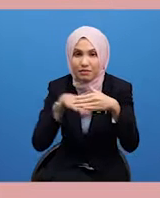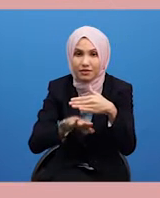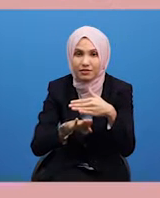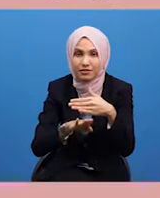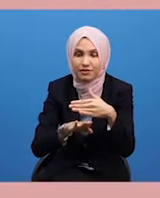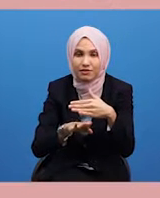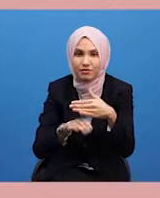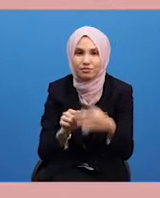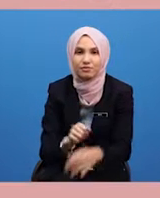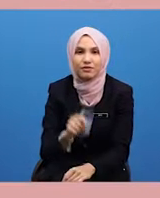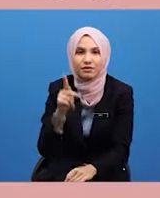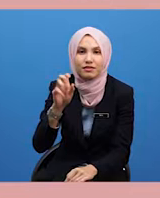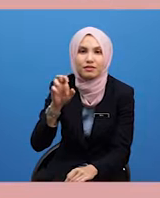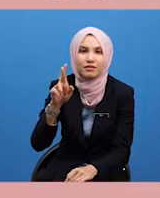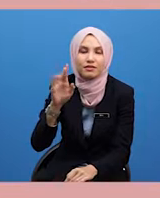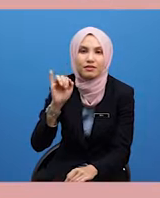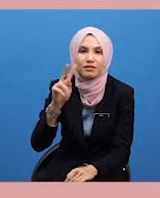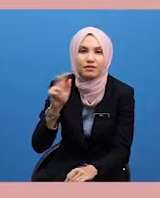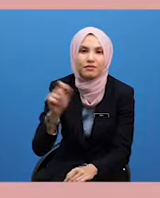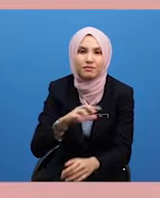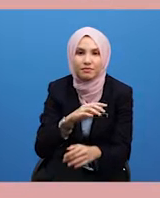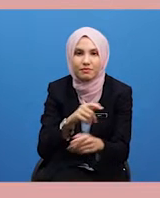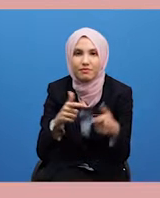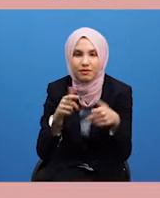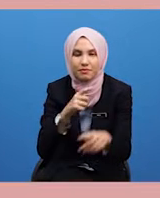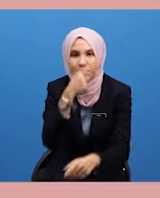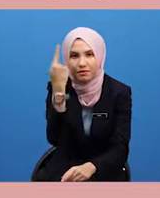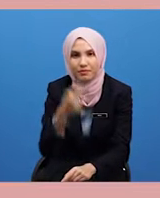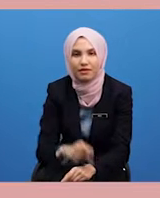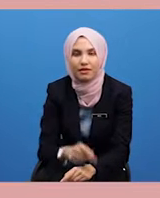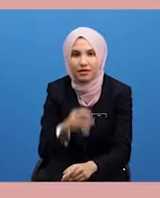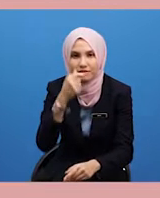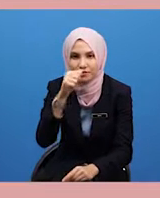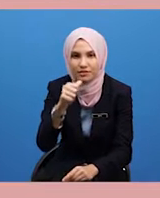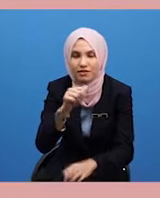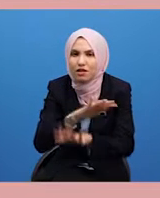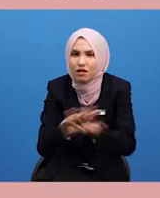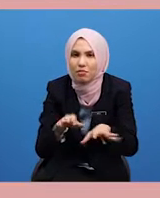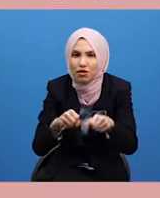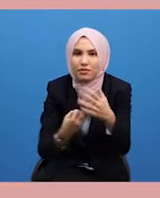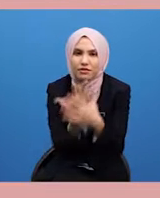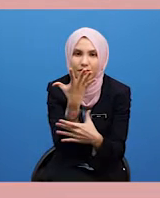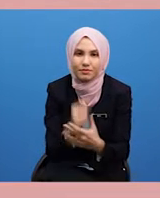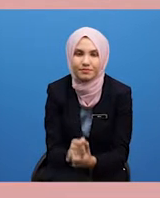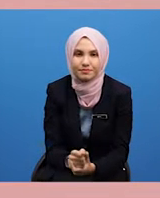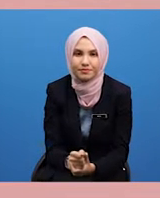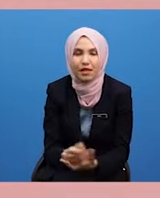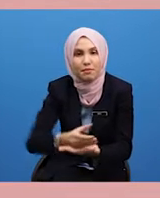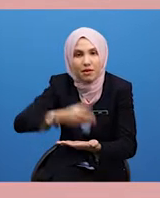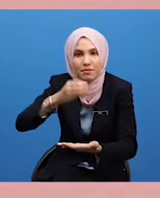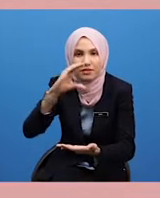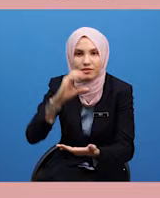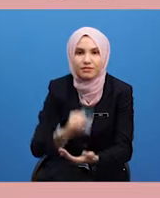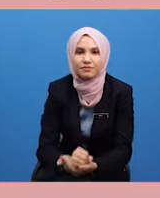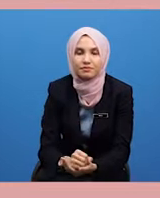itu kering, lalu menyebabkan kacang hijau tidak boleh bercambah. Bagi bekas C,